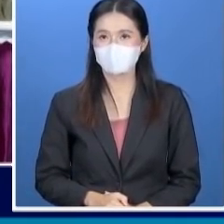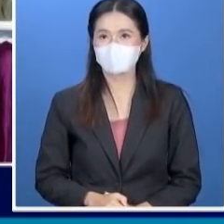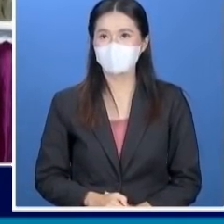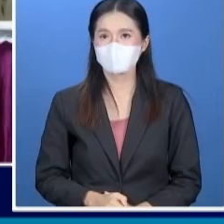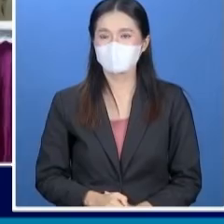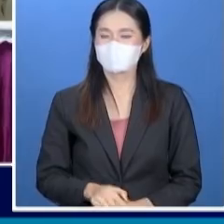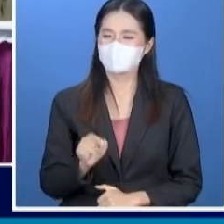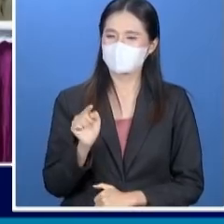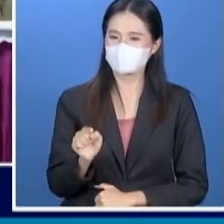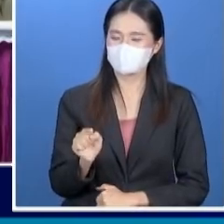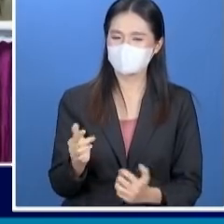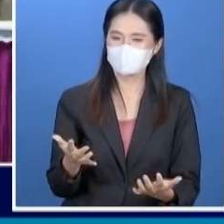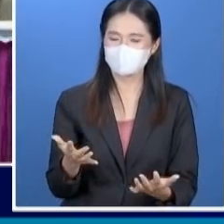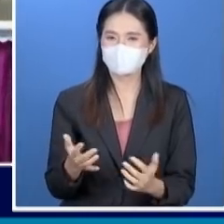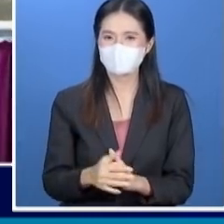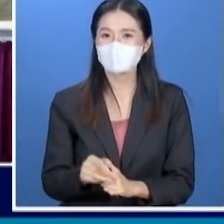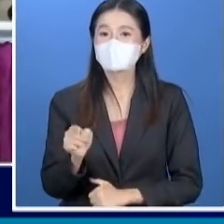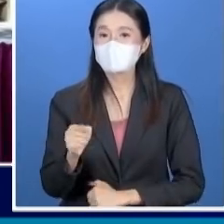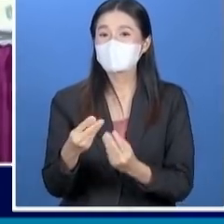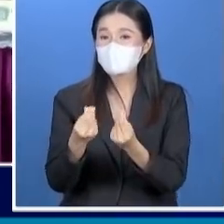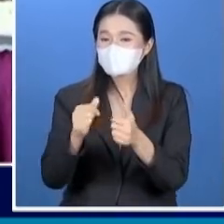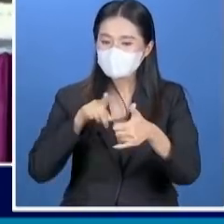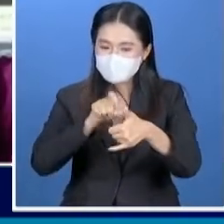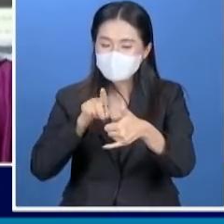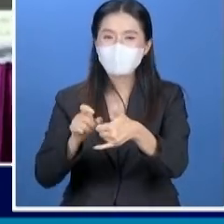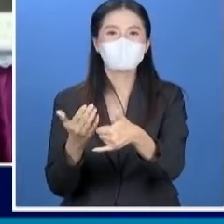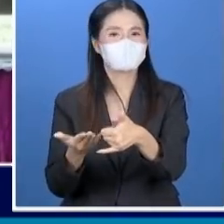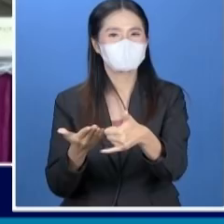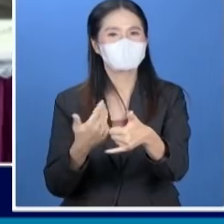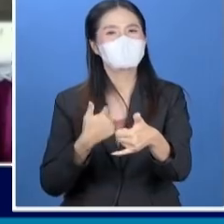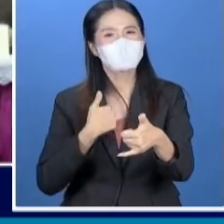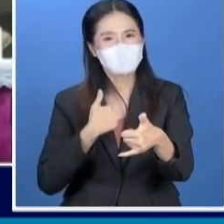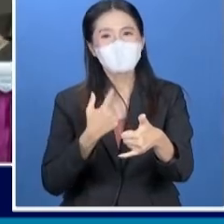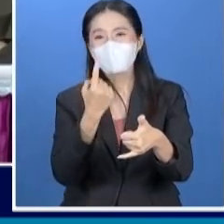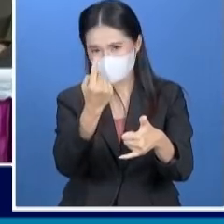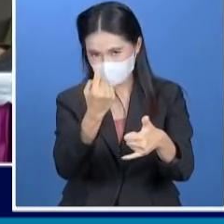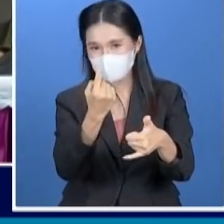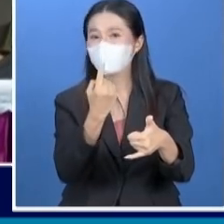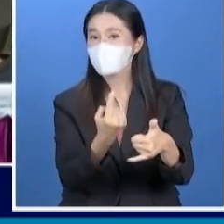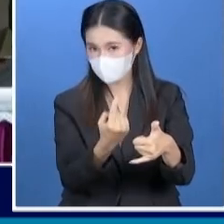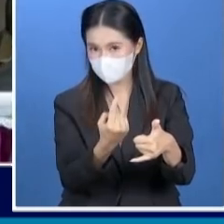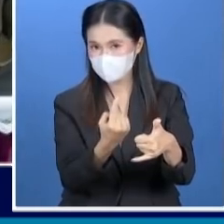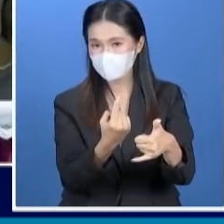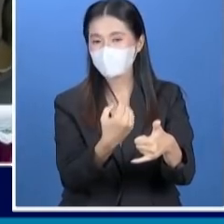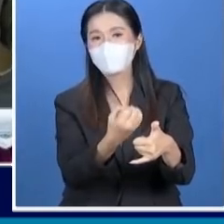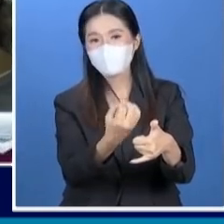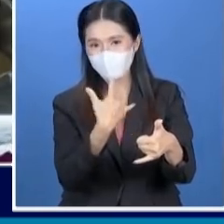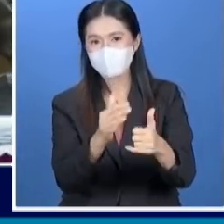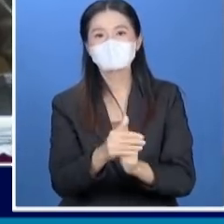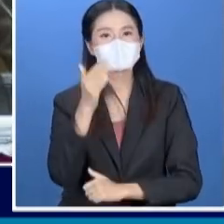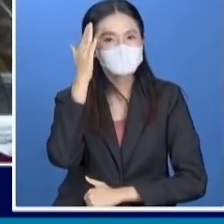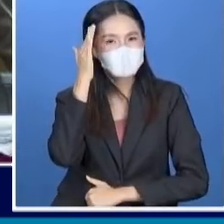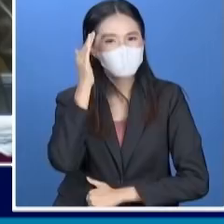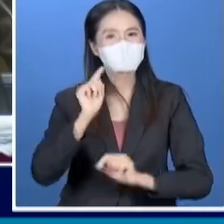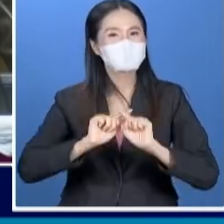ขออนุญาตนะครับอันนี้ในรายละเอียดการสอบสวนนะครับก็มีหนึ่งท่านนะหนึ่งท่านเขาก็เป็นการส่งสัญญาณให้ท